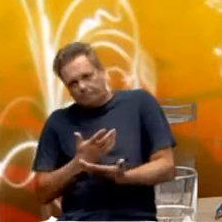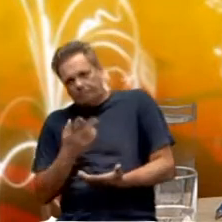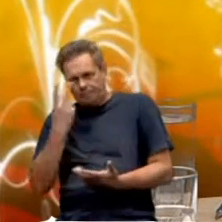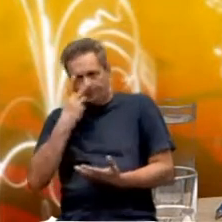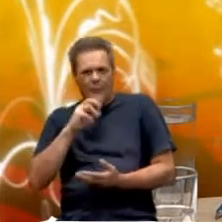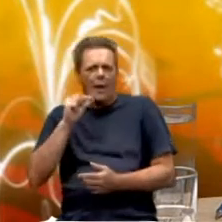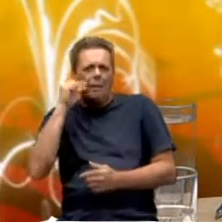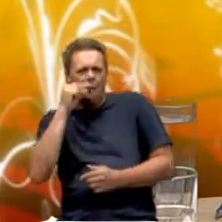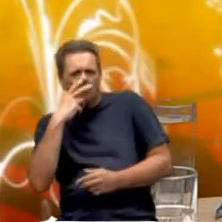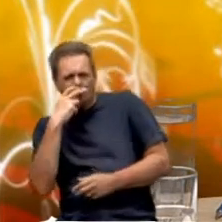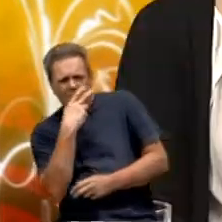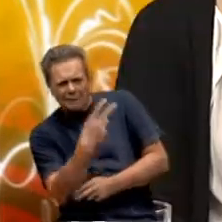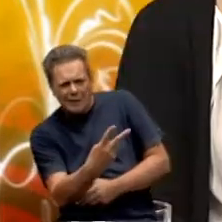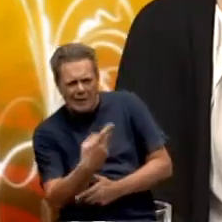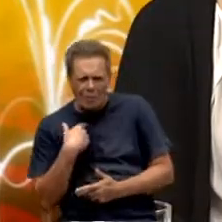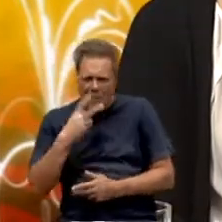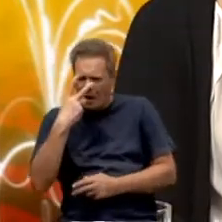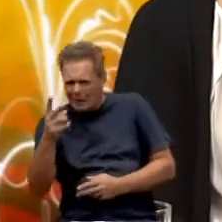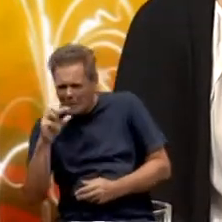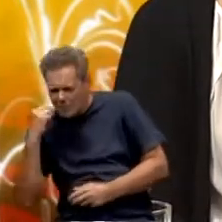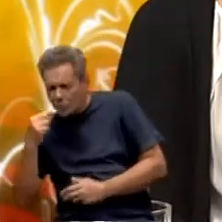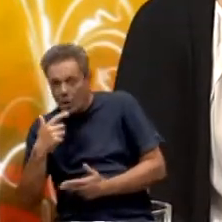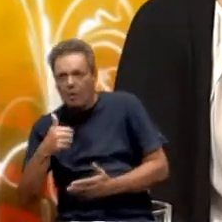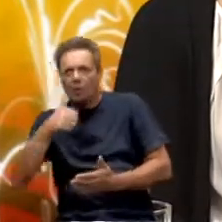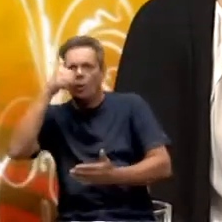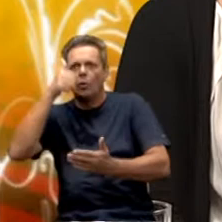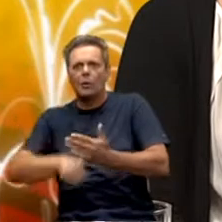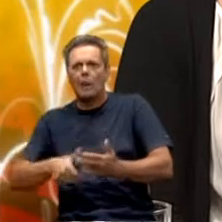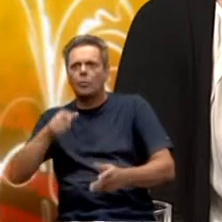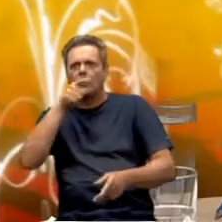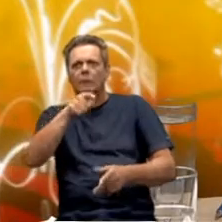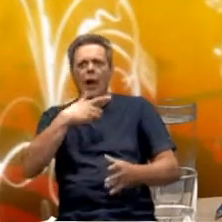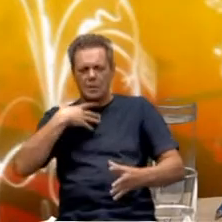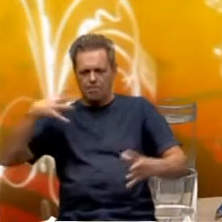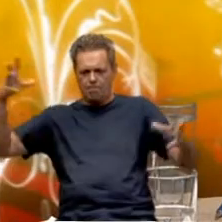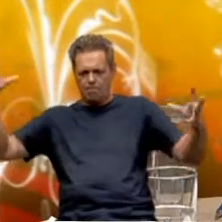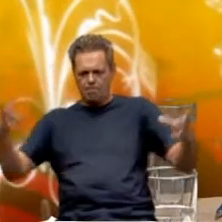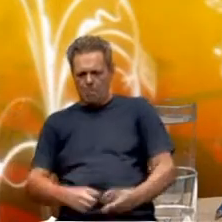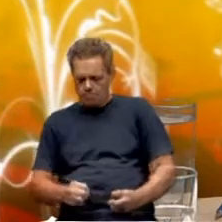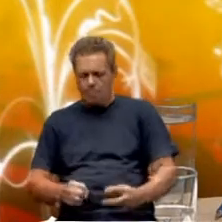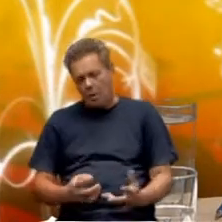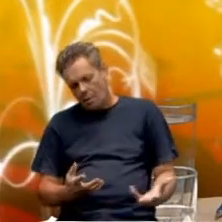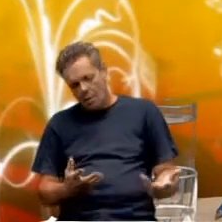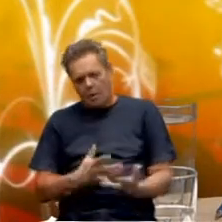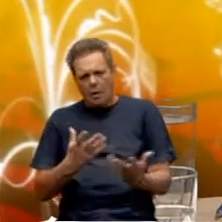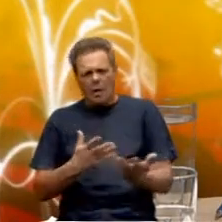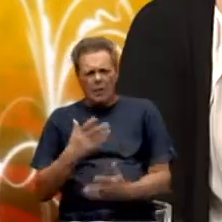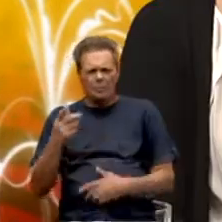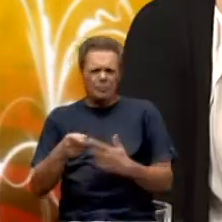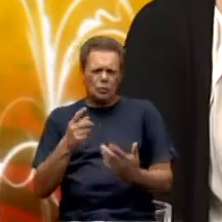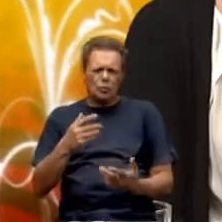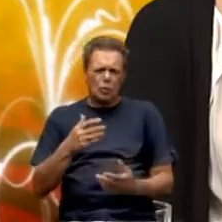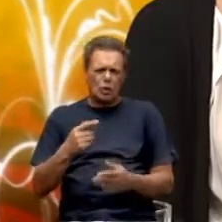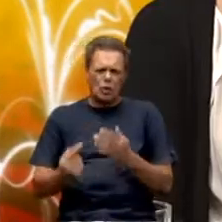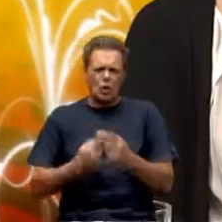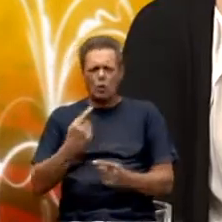i oni nas gledaju, je li tako? I najedanput vas zgromi. Pa da, to se nekako sve odvijalo na brzinu.